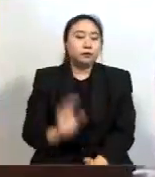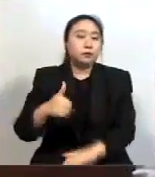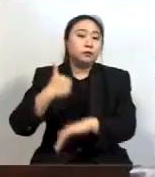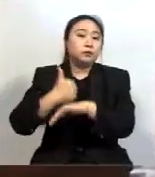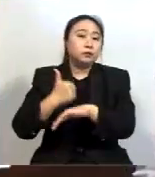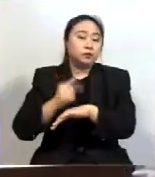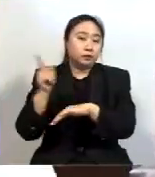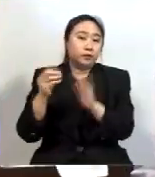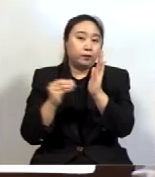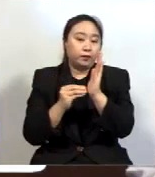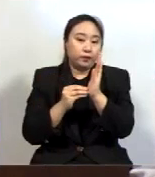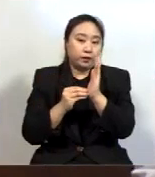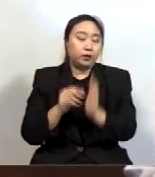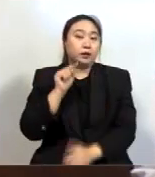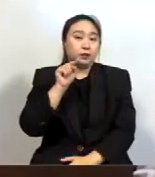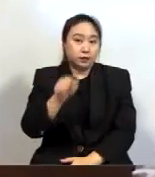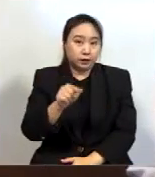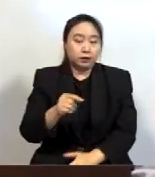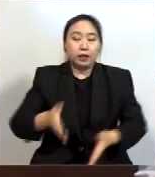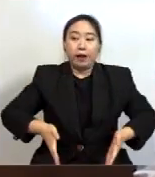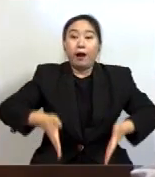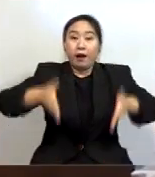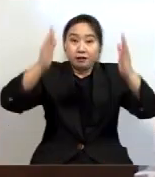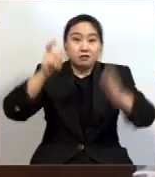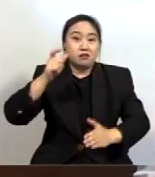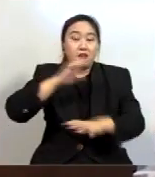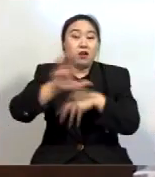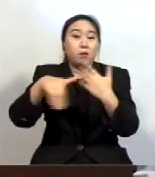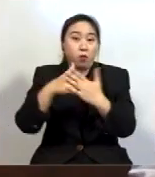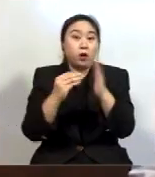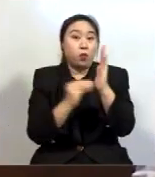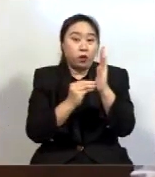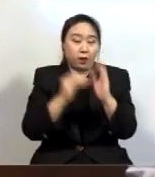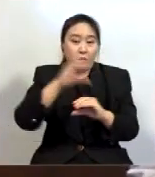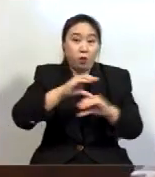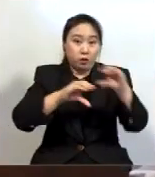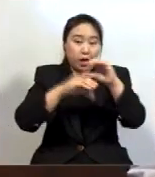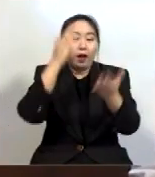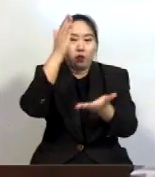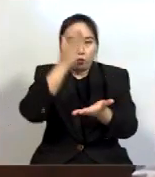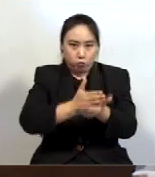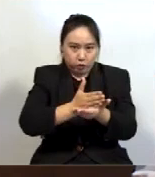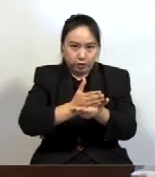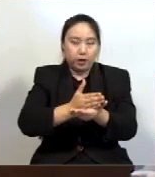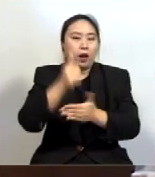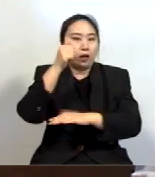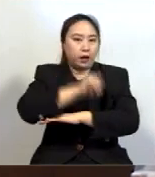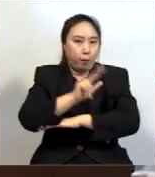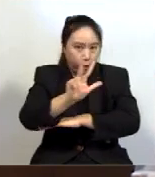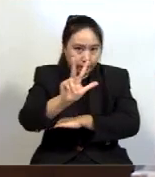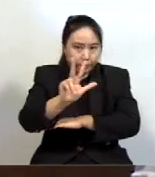ให้การก่อสร้างอาคารใหญ่ทั้งหมดในกทม.หยุดก่อสร้าง3วันนับตั้งแต่วันพรุ่ง